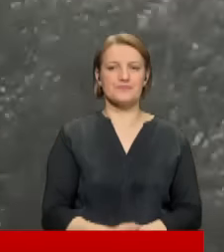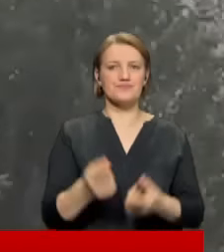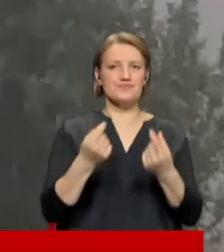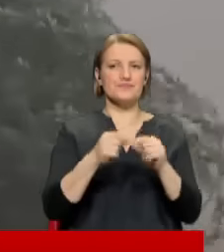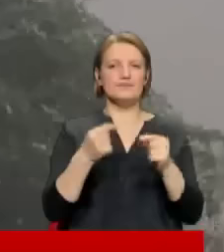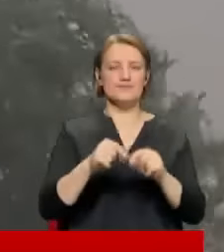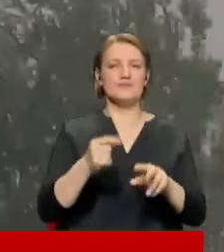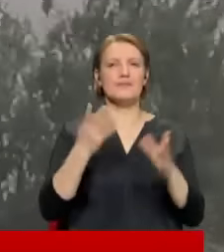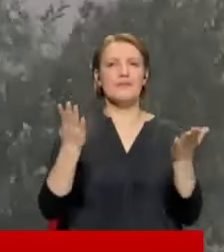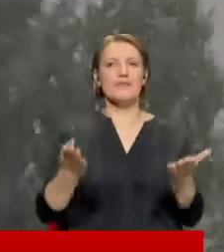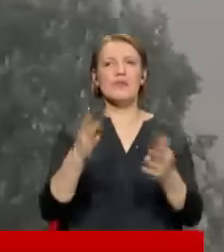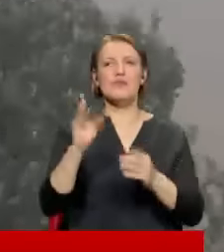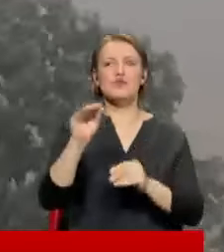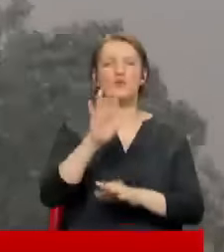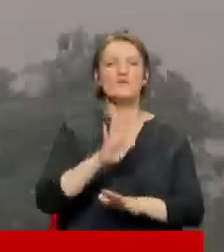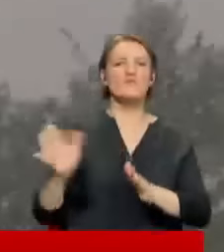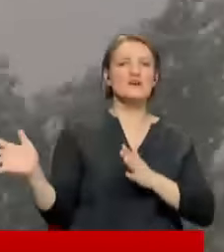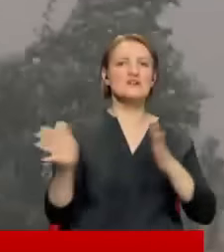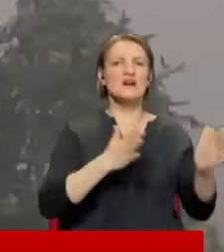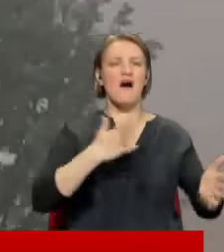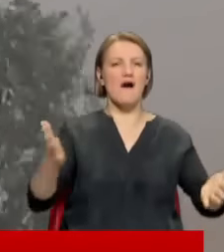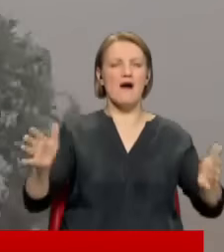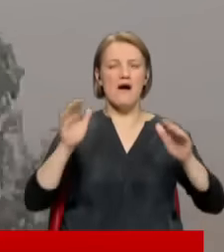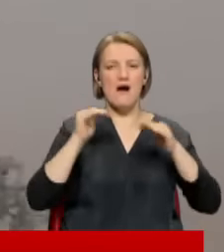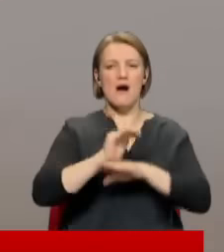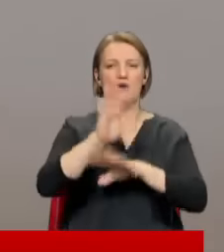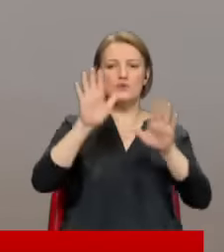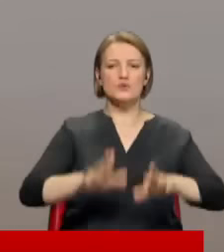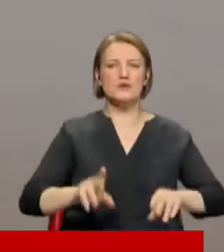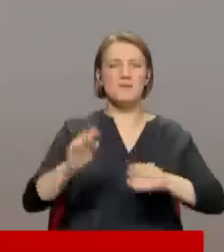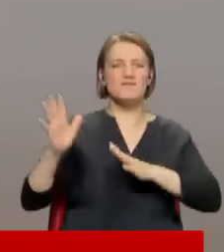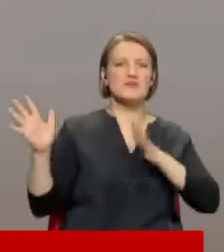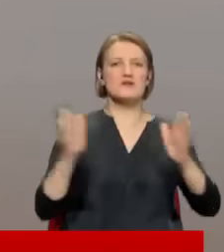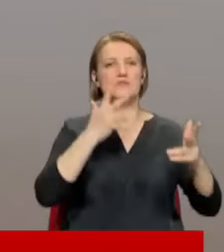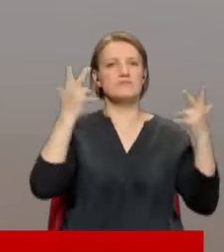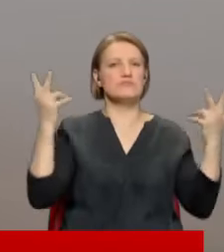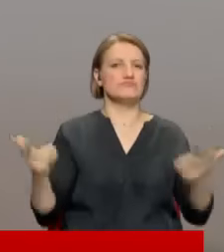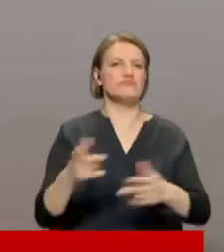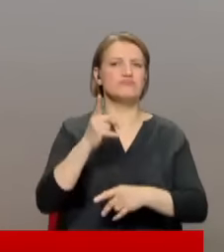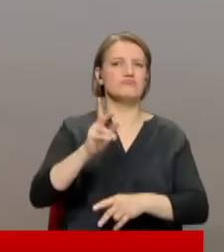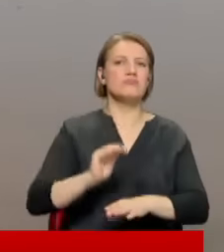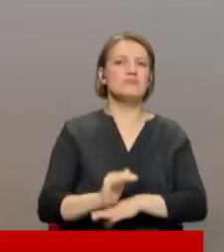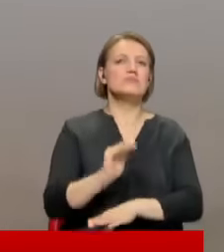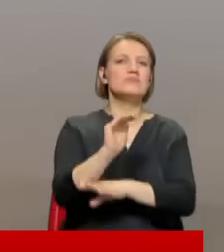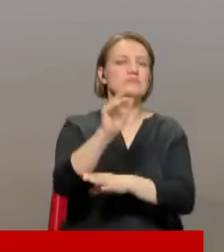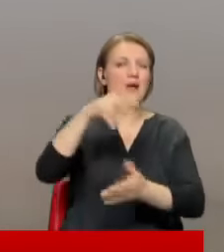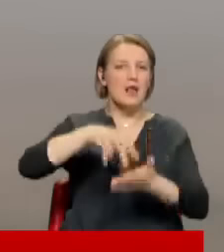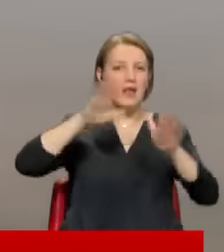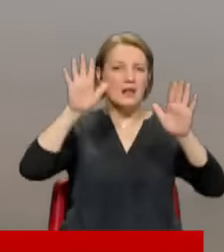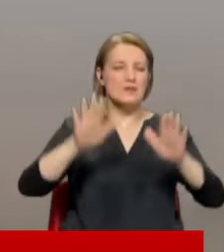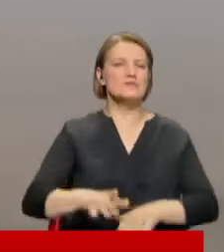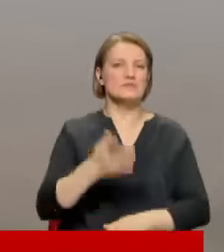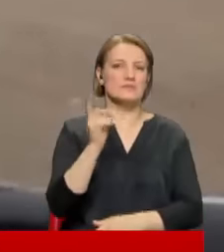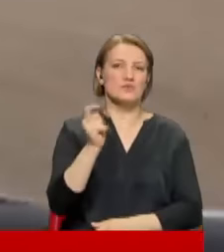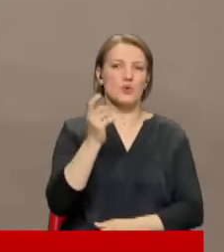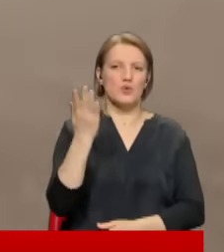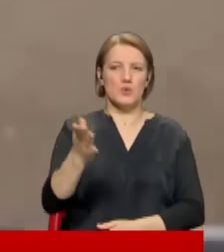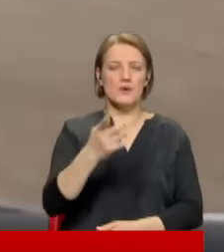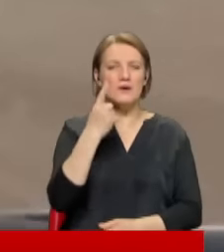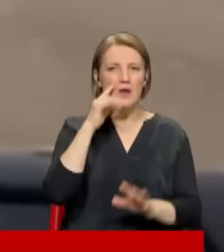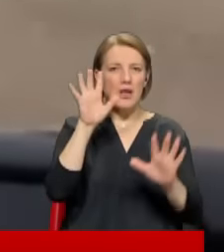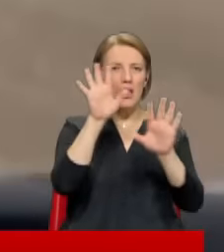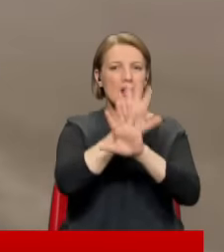Bitlis'te Adil Cevaz'da toz fırtınası hayatı durma noktasına getirdi. Fırtına o kadar şiddetliydi ki ayakta durmak bile zaman zaman imkansız hale geldi. Göz